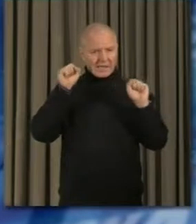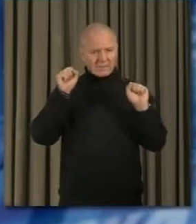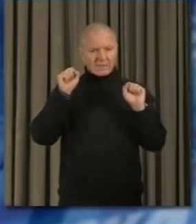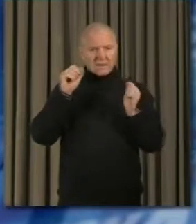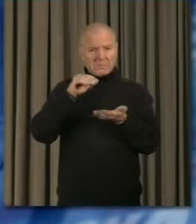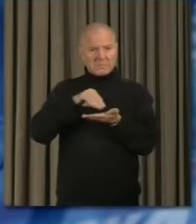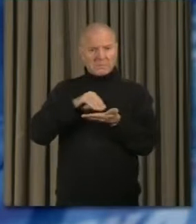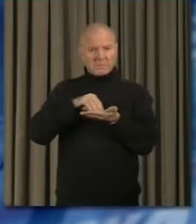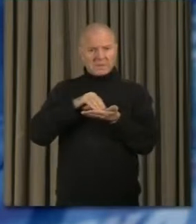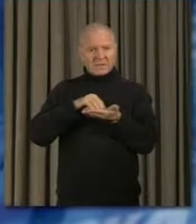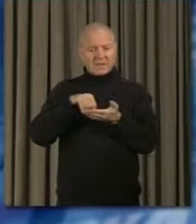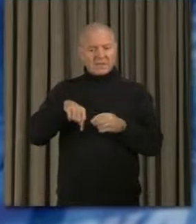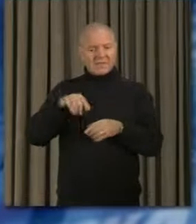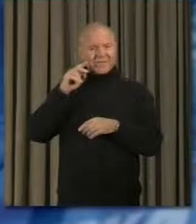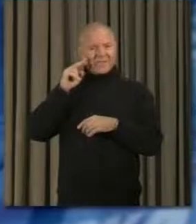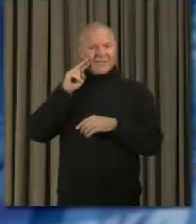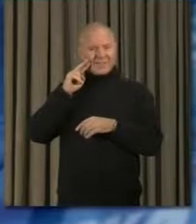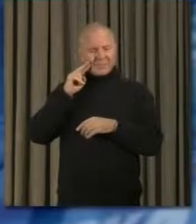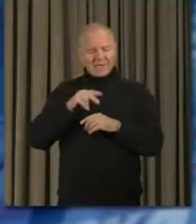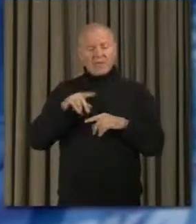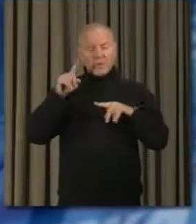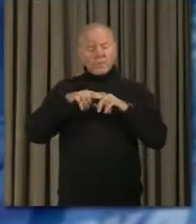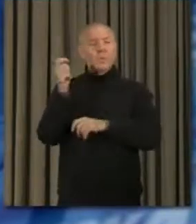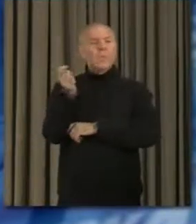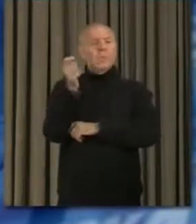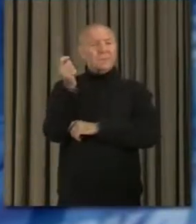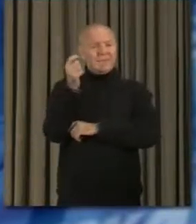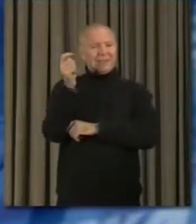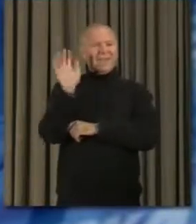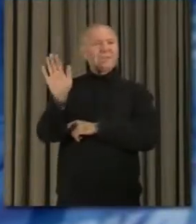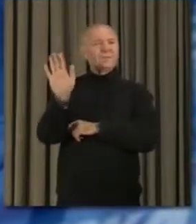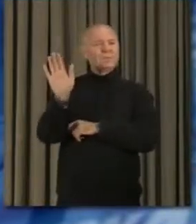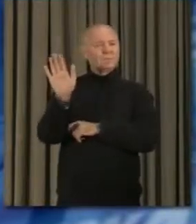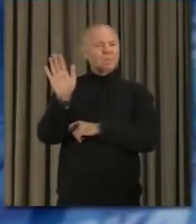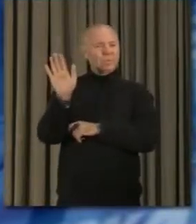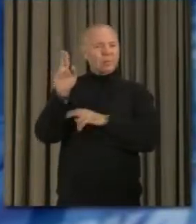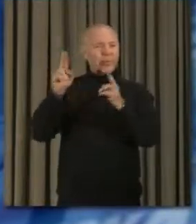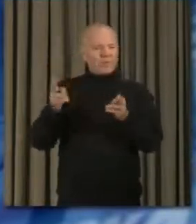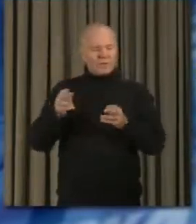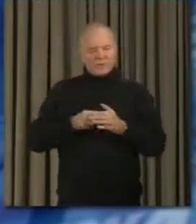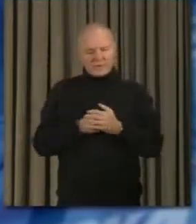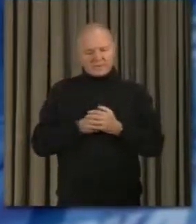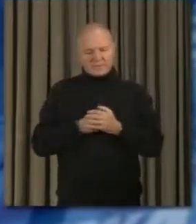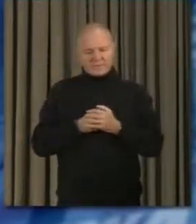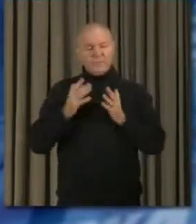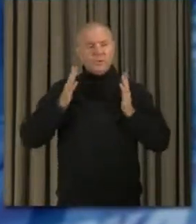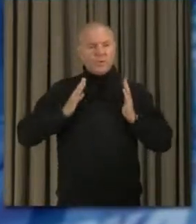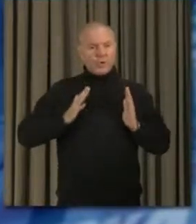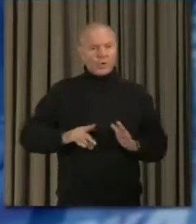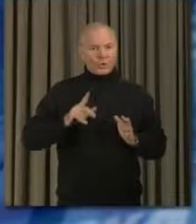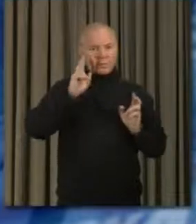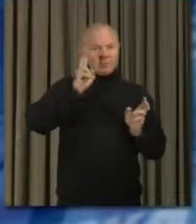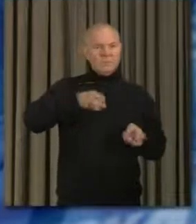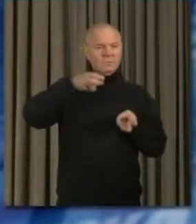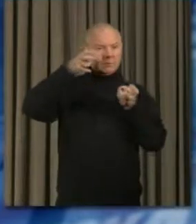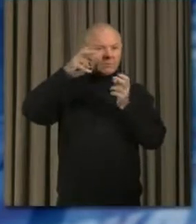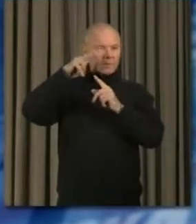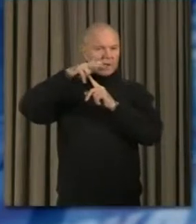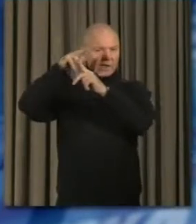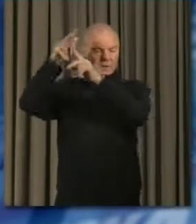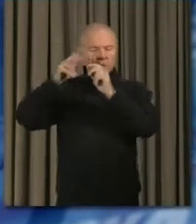operativo radiomobile di Verbagna, sono arrivati anche i vigili del fuoco del comando provinciale. Per recuperare la salma è intervenuto l'elicottero dei